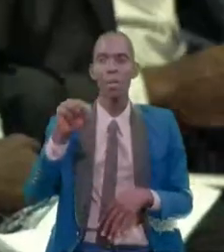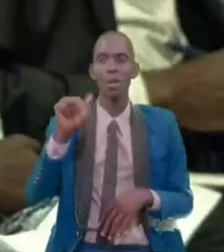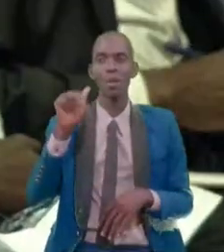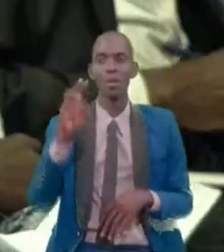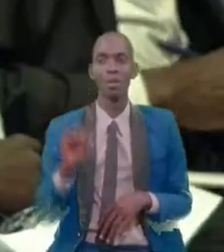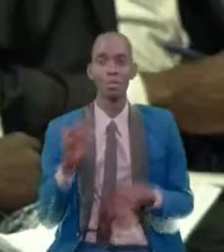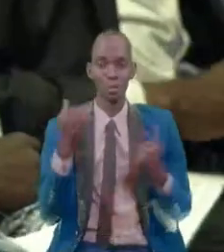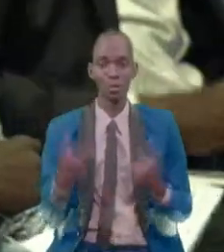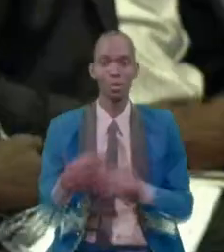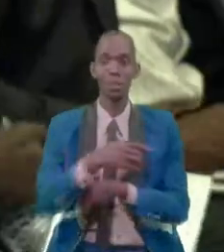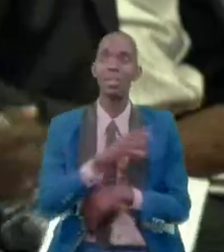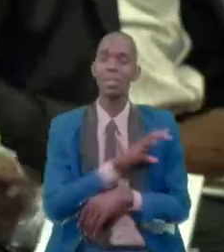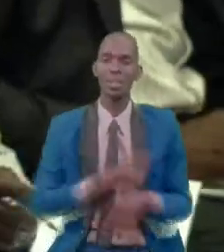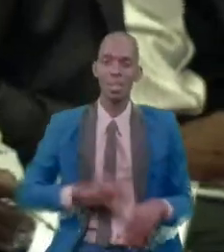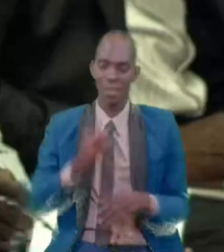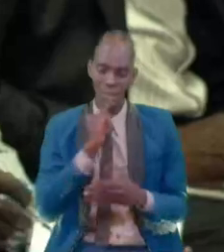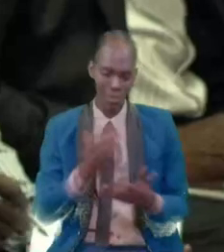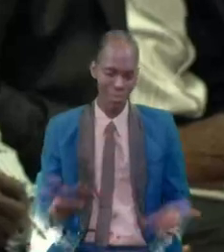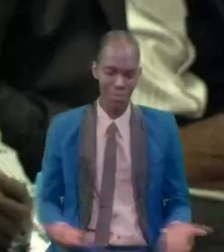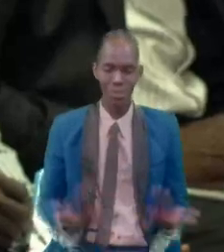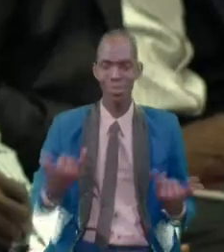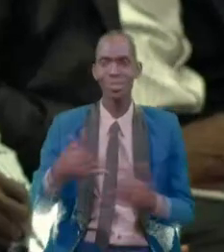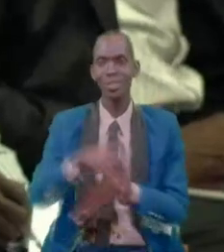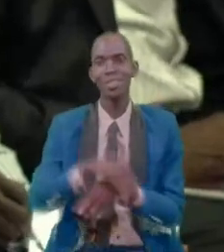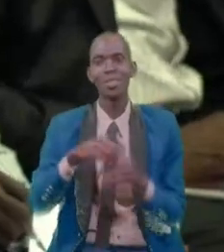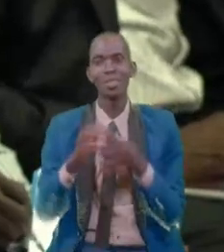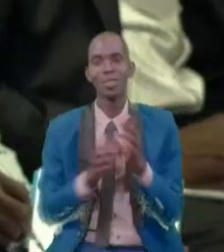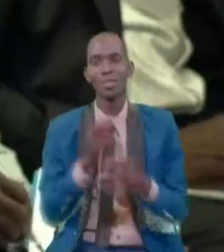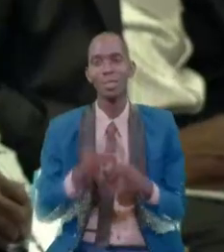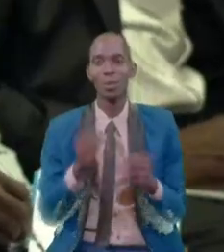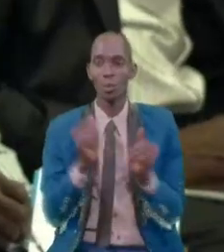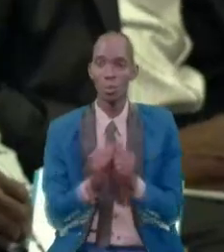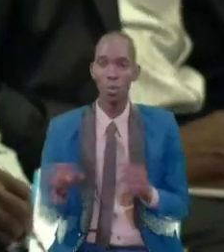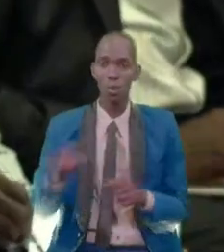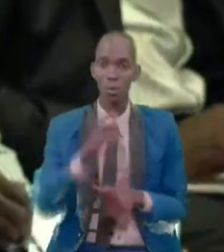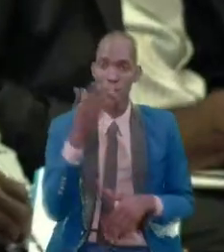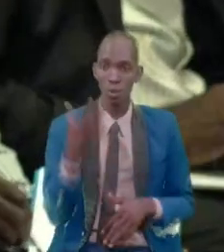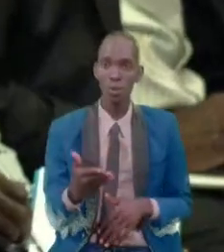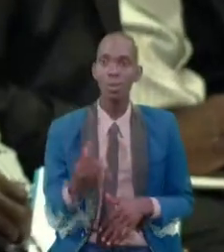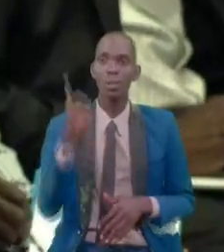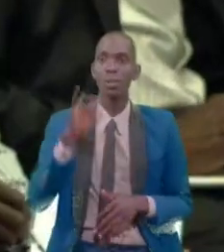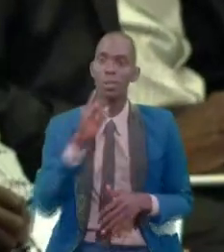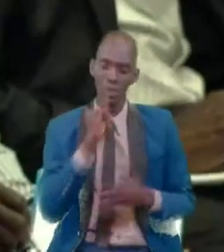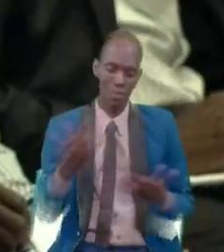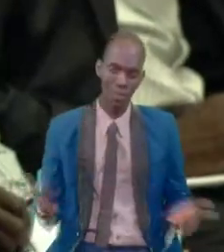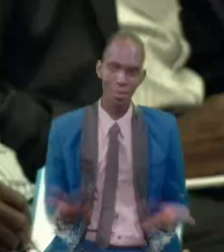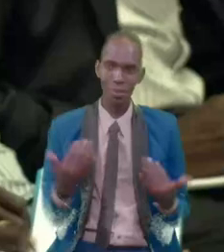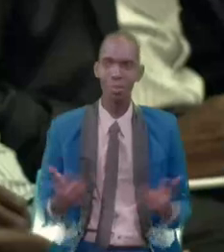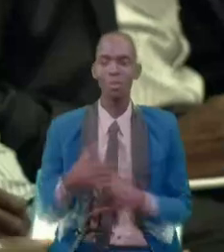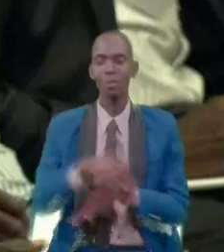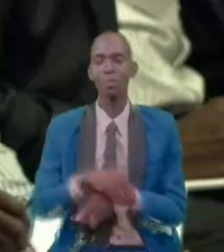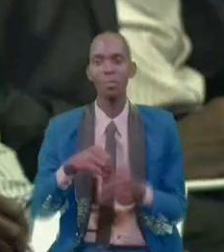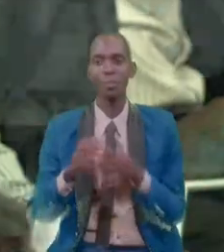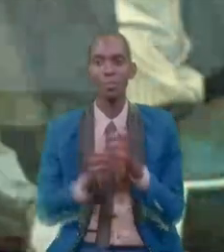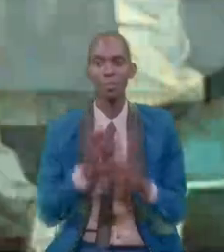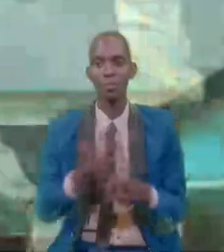Capernaüm. Aujourd'hui, il est à Bagada, en pleine puissance, il est à Bagada. Avec vous là-bas, il est à Bagada ici.